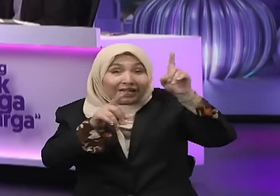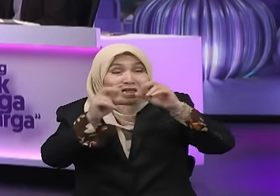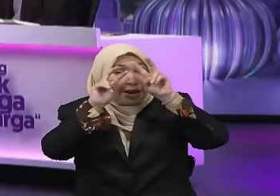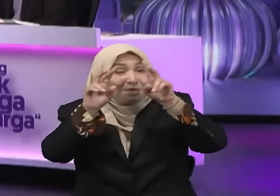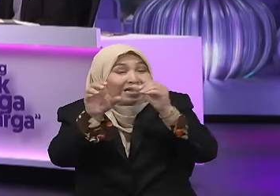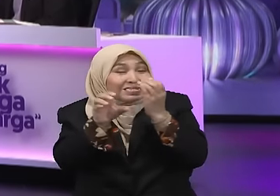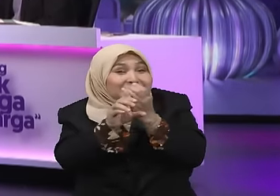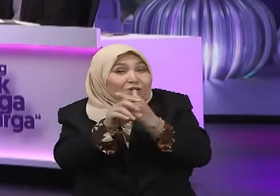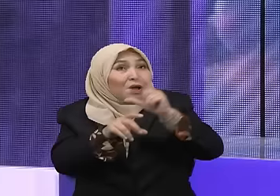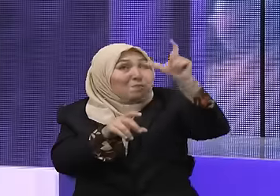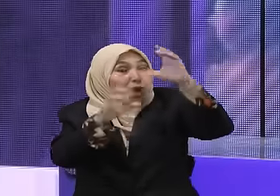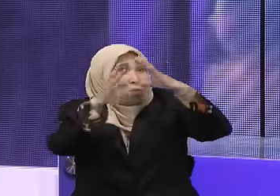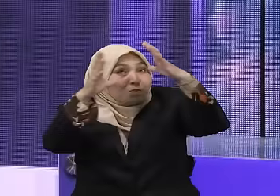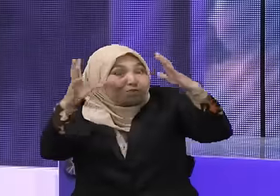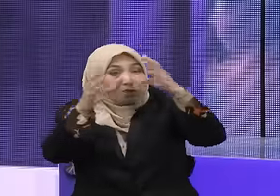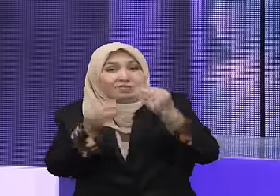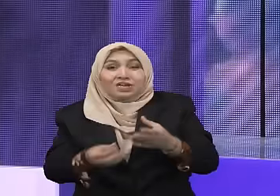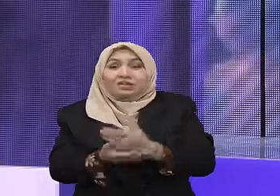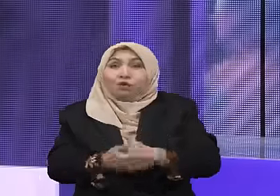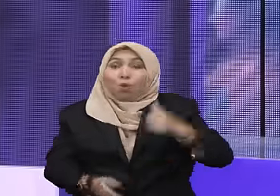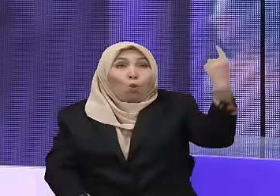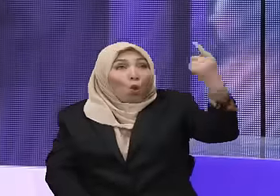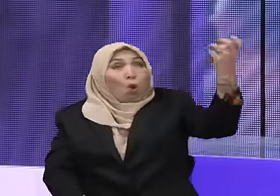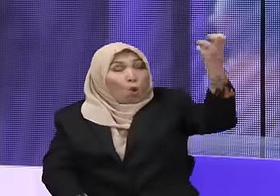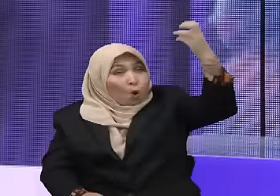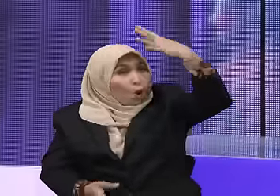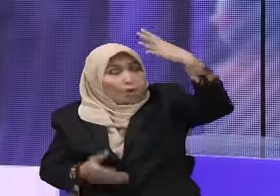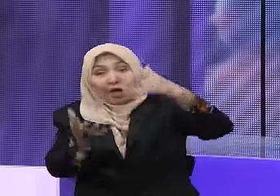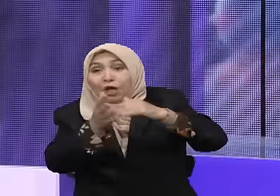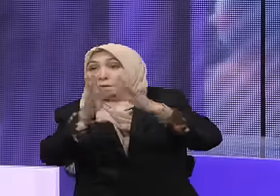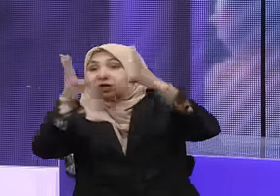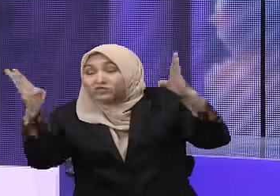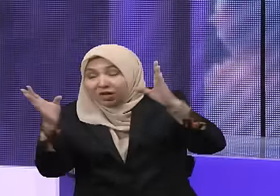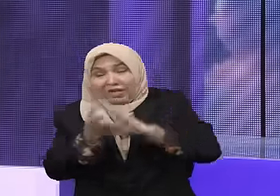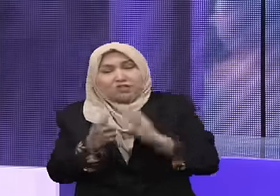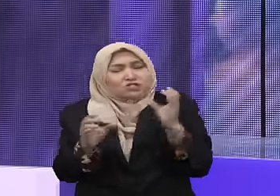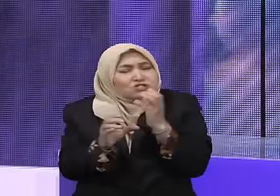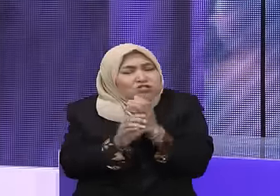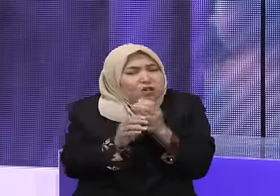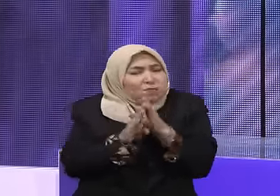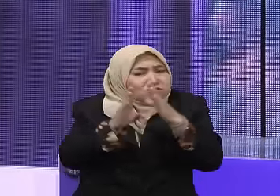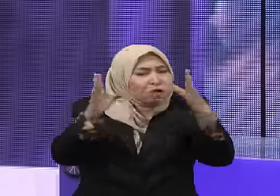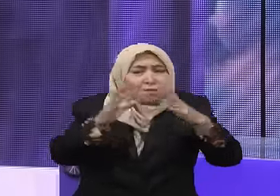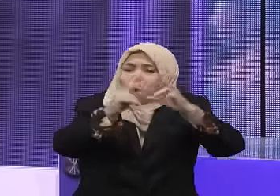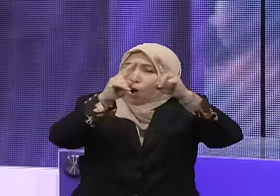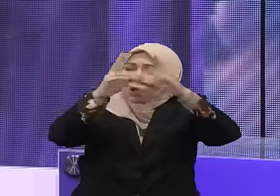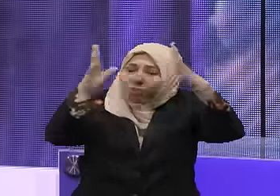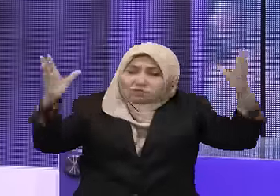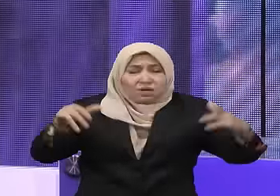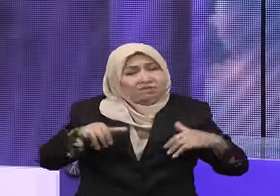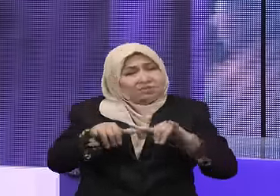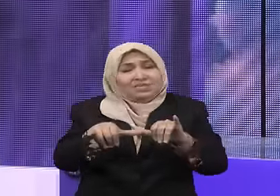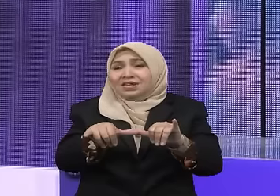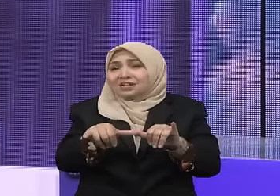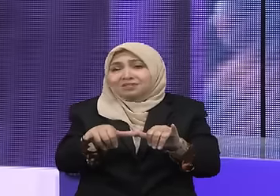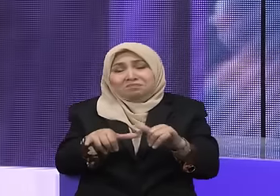kan? Lepas tu bulan nampak besar sikit. Kemudian matahari lagi besar. Kecil, besar sedikit, paling besar, masih lagi